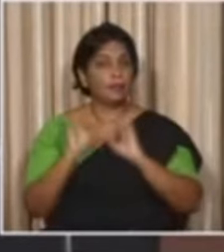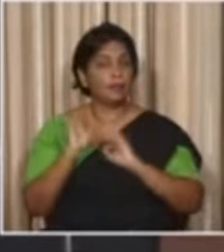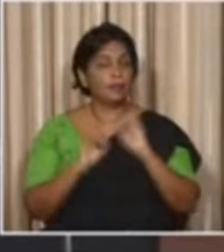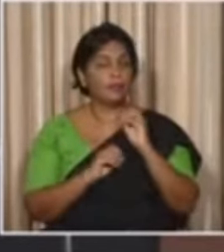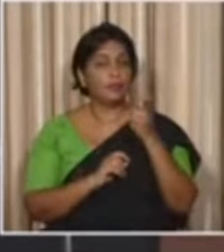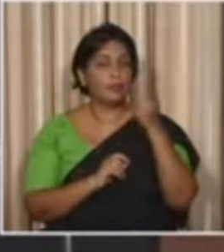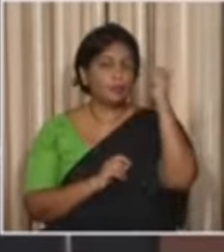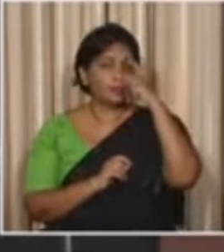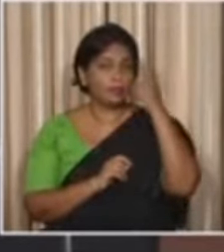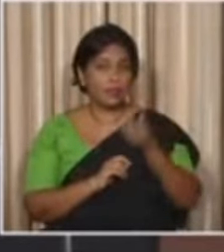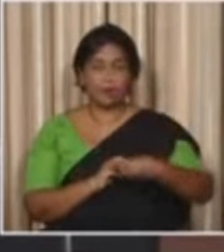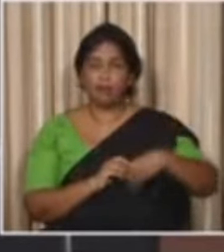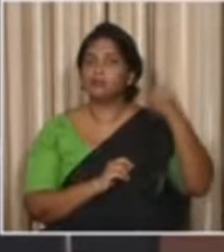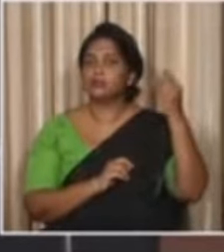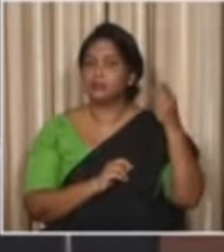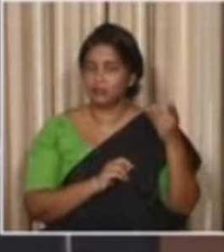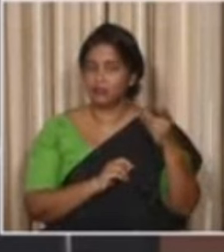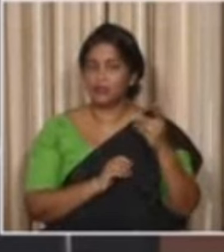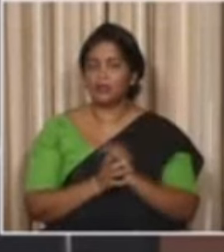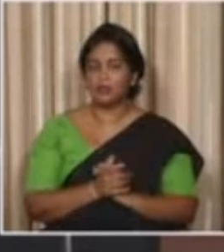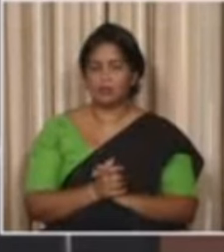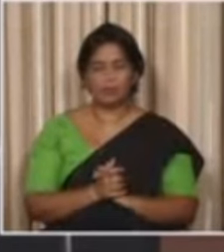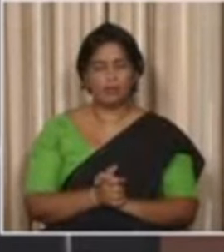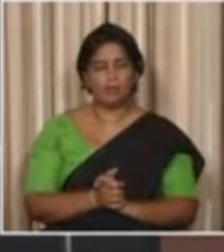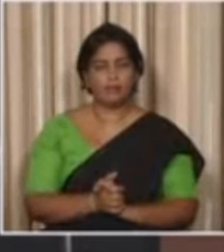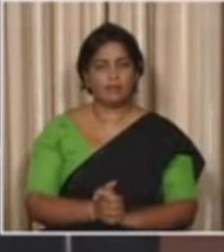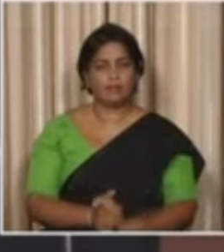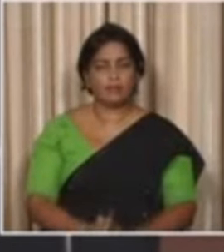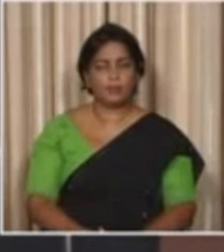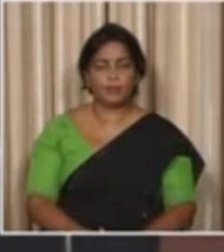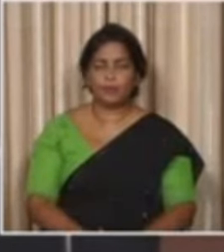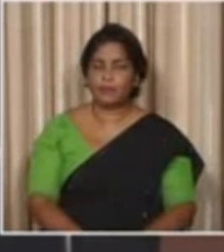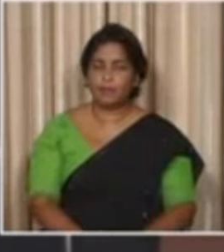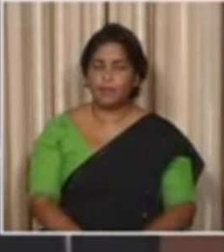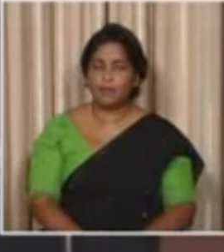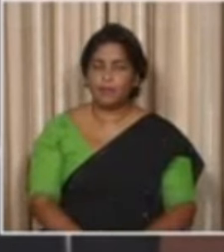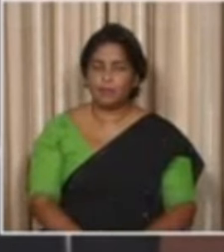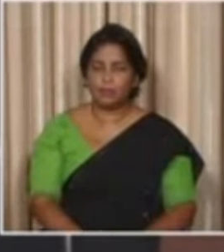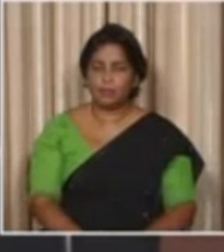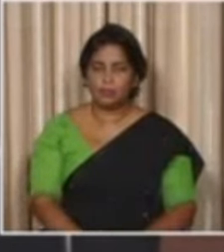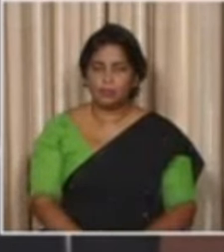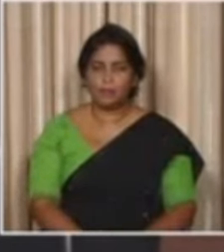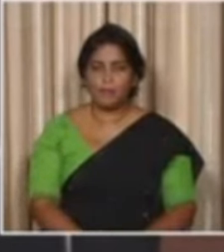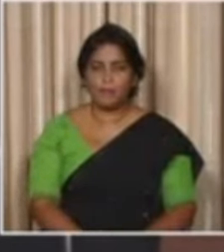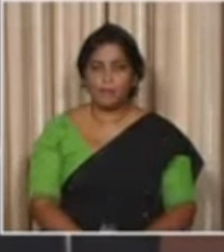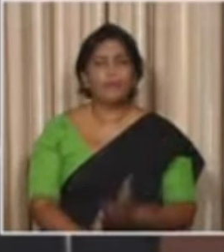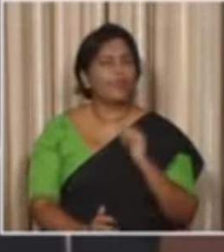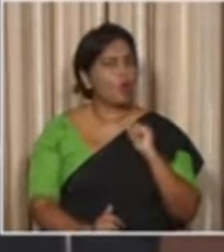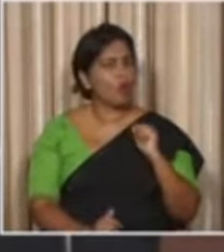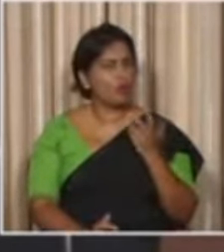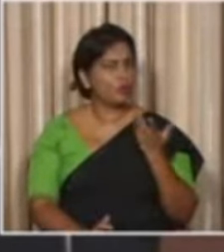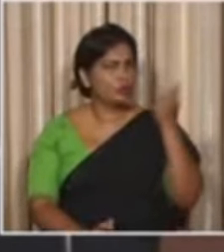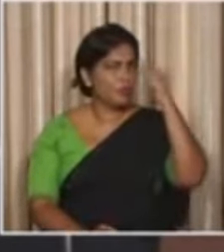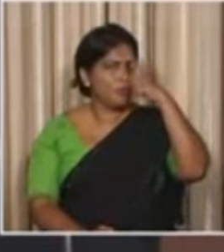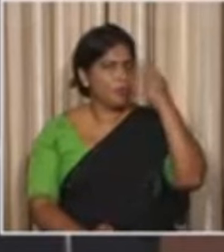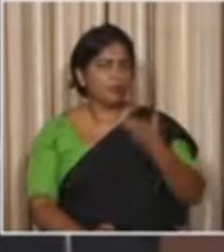70%ක you have increased their salary by 70%. කොහොමද කරන්නේ?